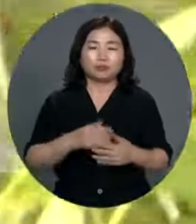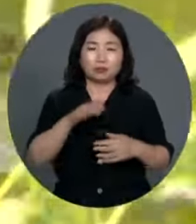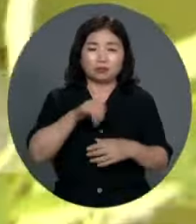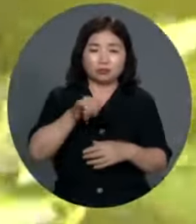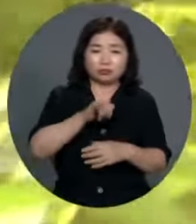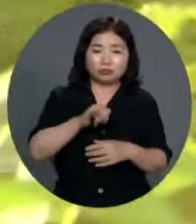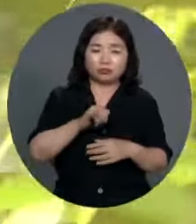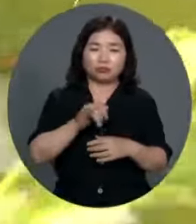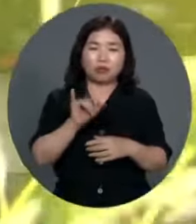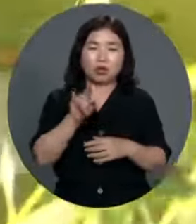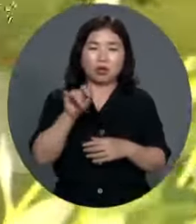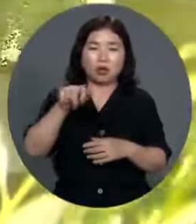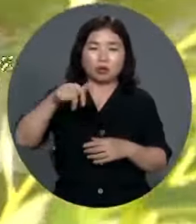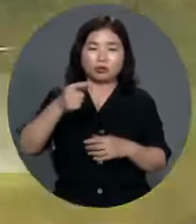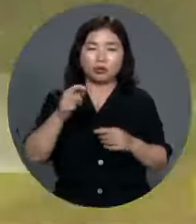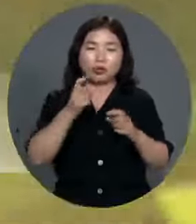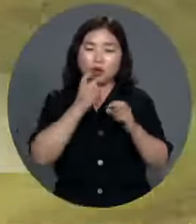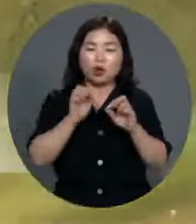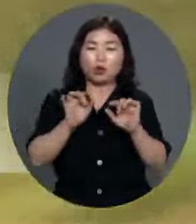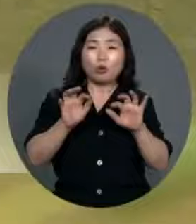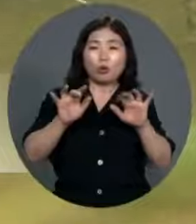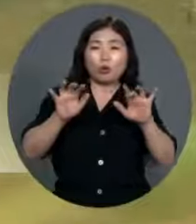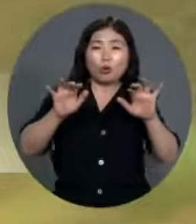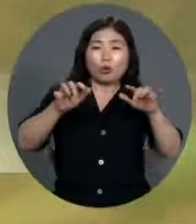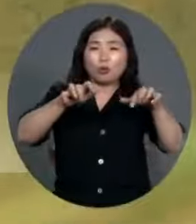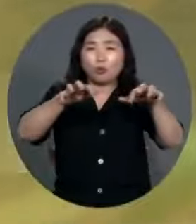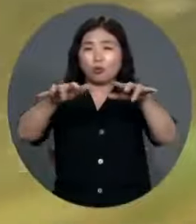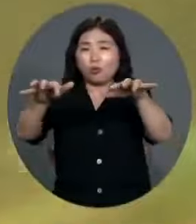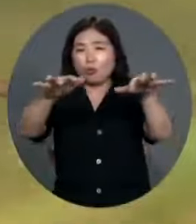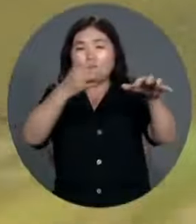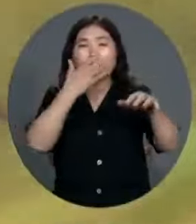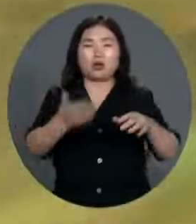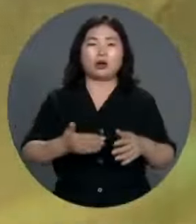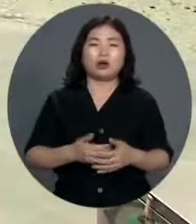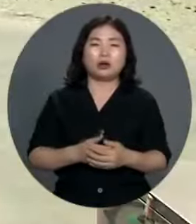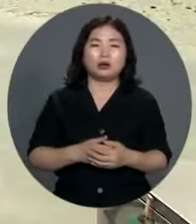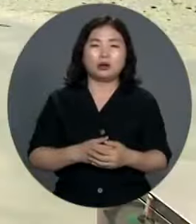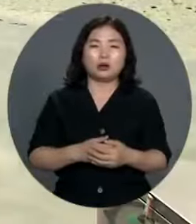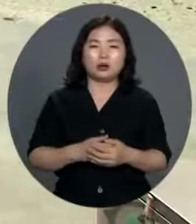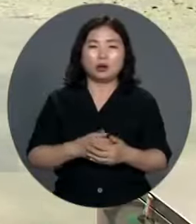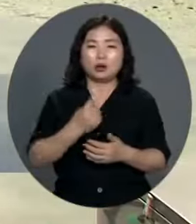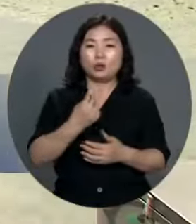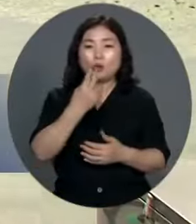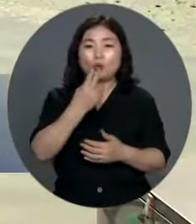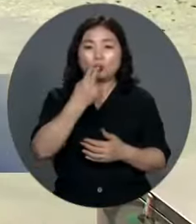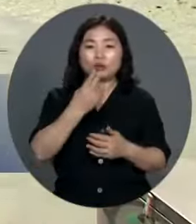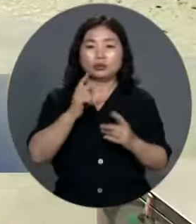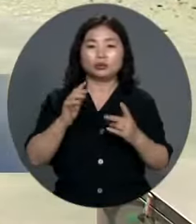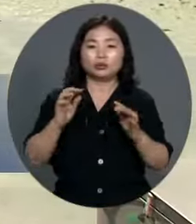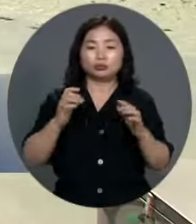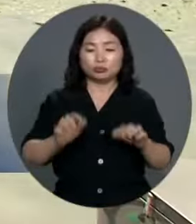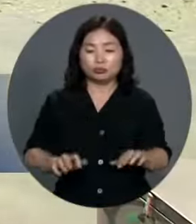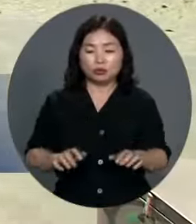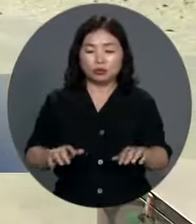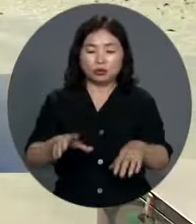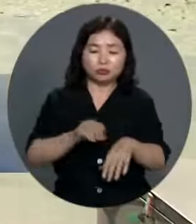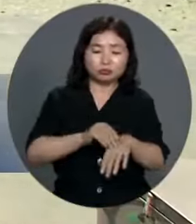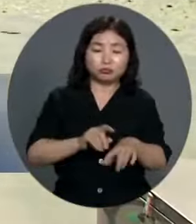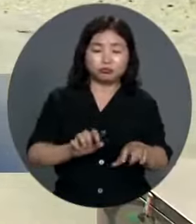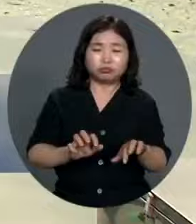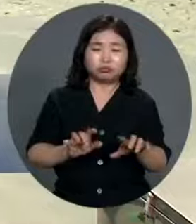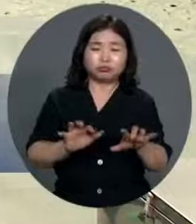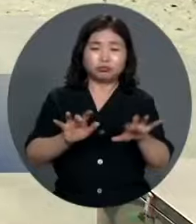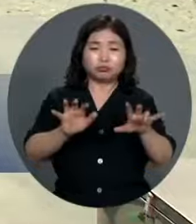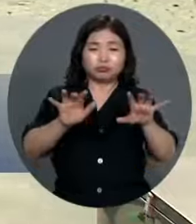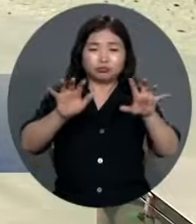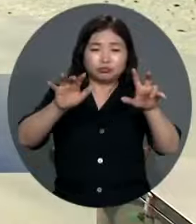등이 에어로졸 형태로 공기 중에 떠다니면서 퍼질 수 있기 때문입니다. 이제 공기 중으로도 이제 이